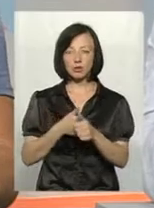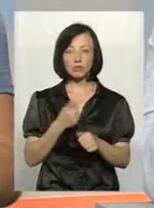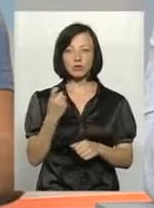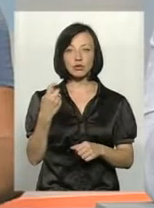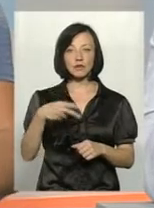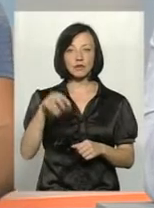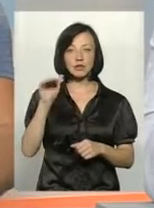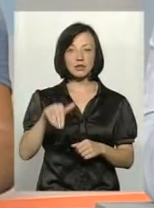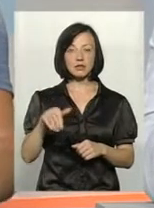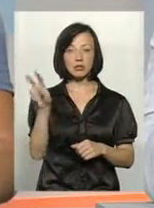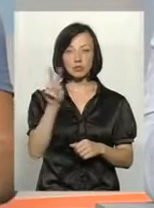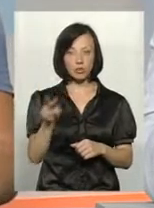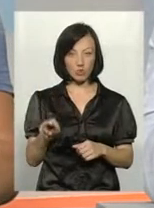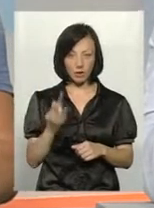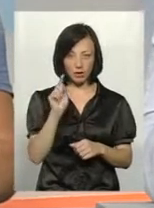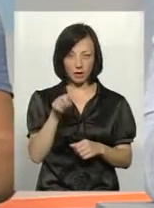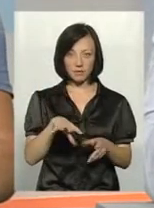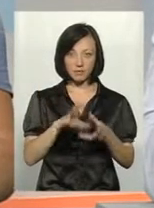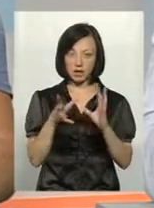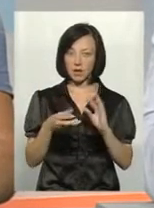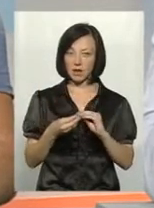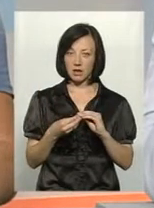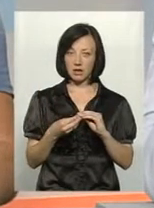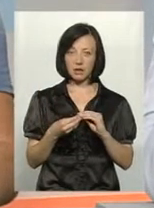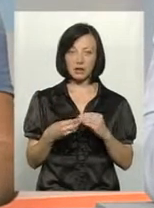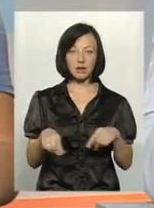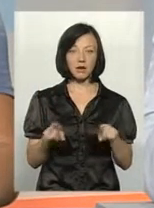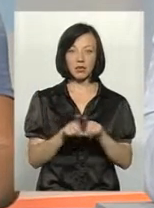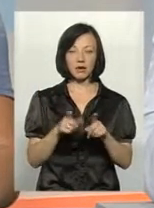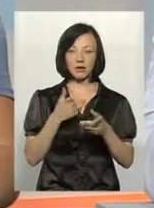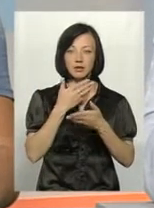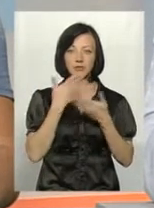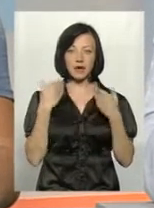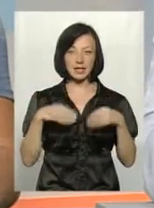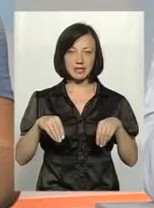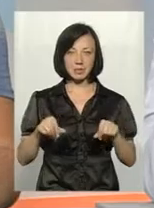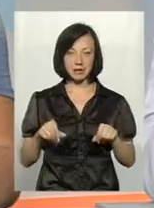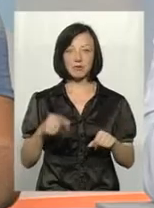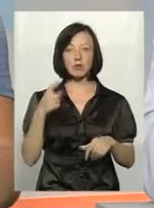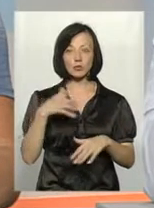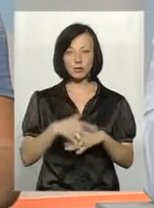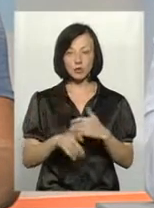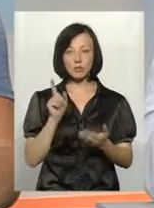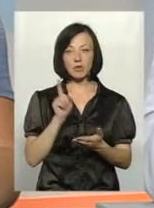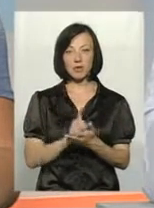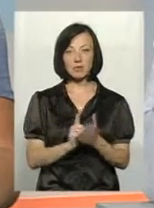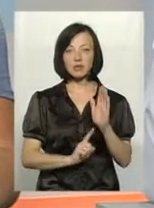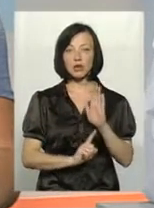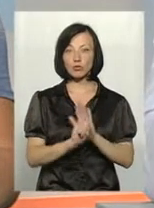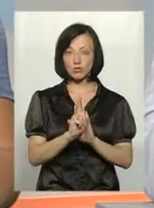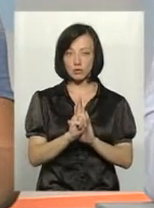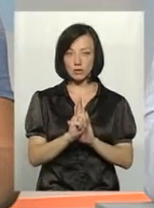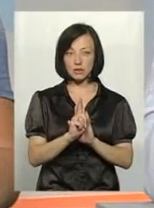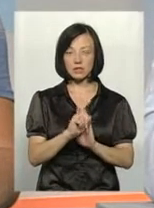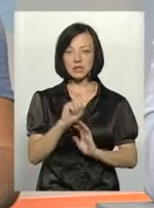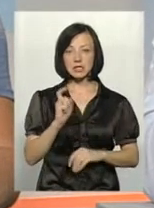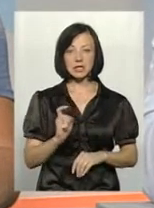тисяч доларів. Ну, тому що там взагалі рілі як такої майже немає. Тому ми повинні розуміти, що стартуючи